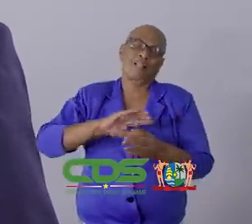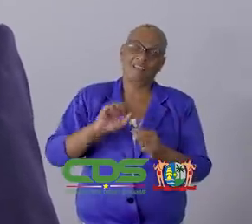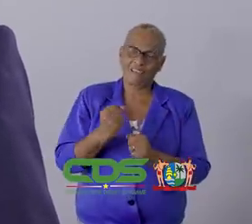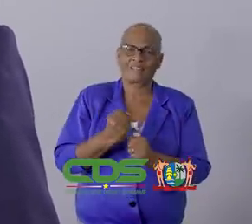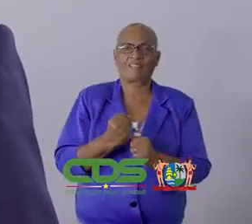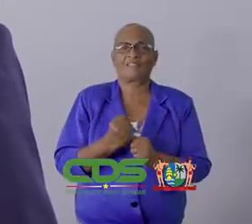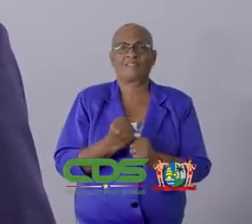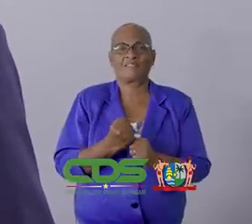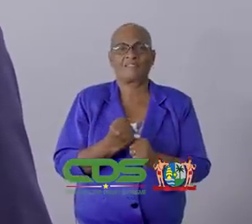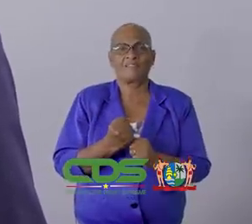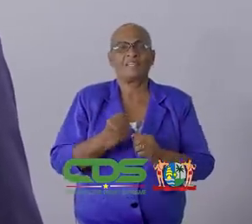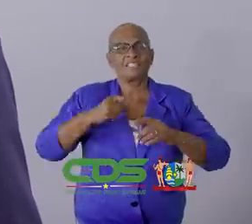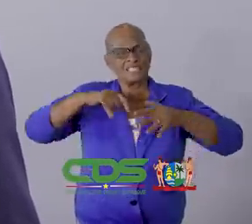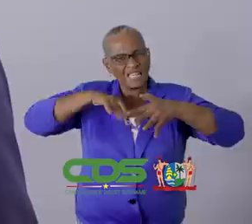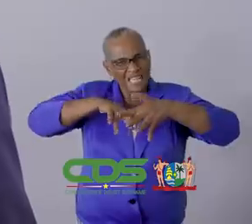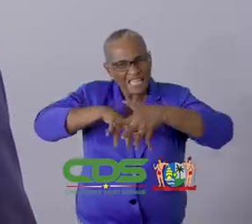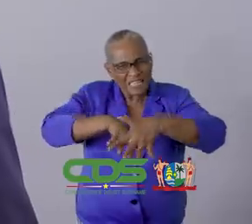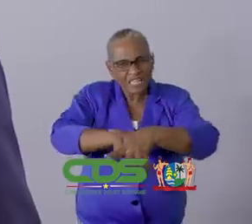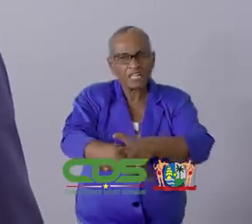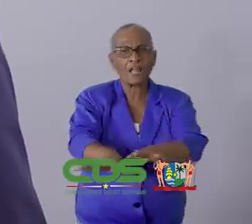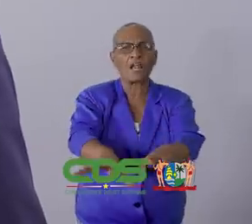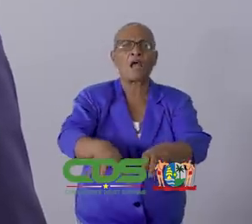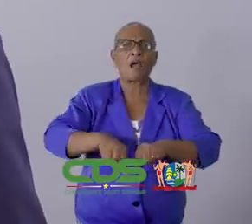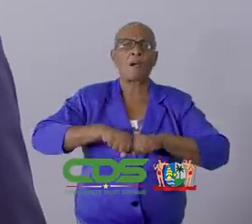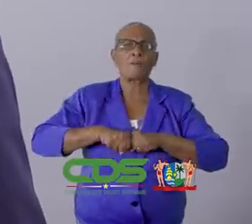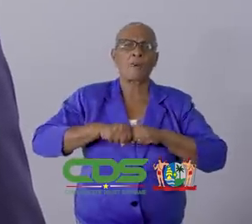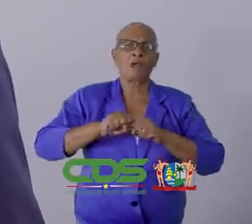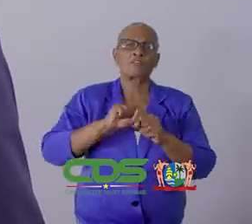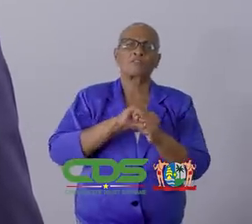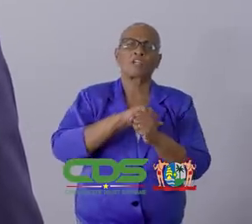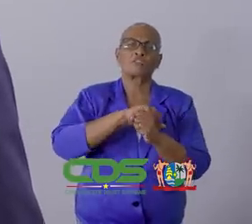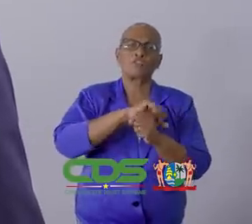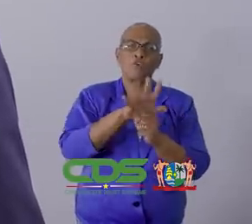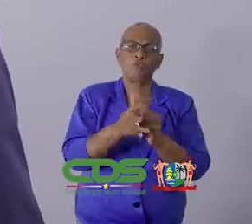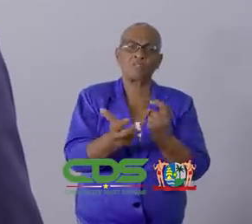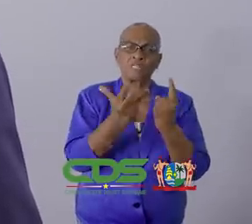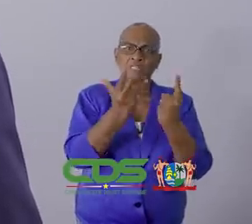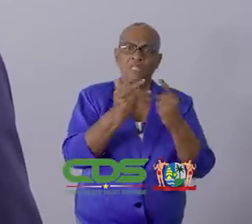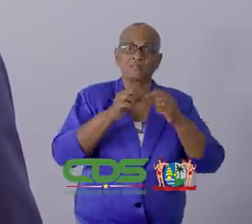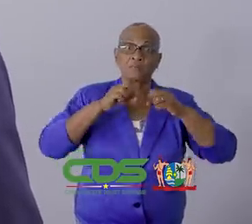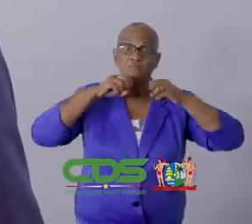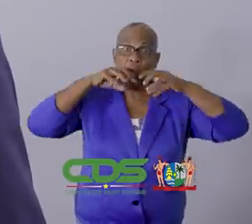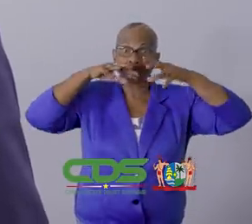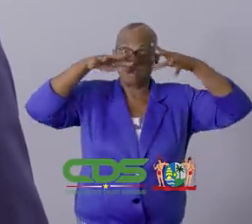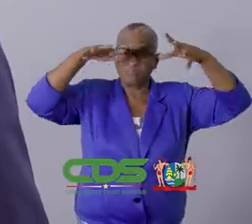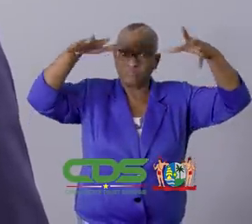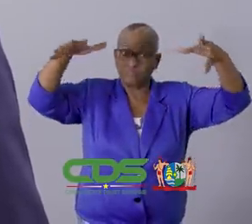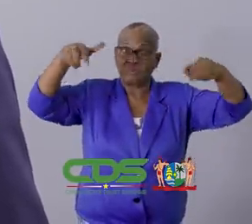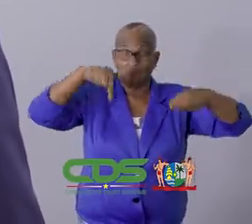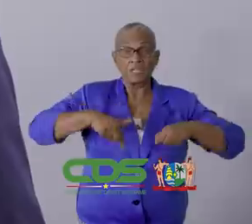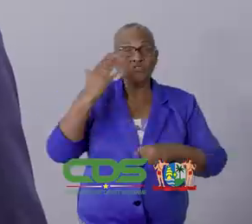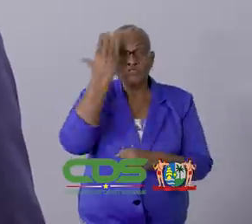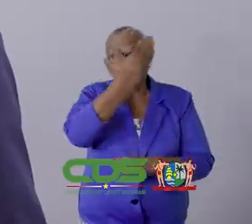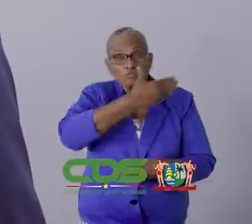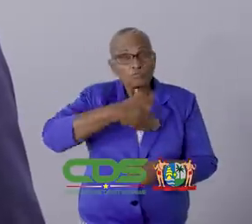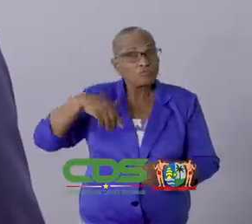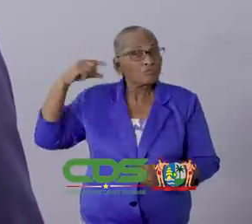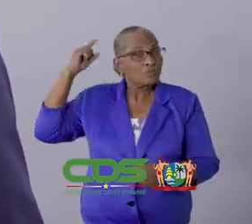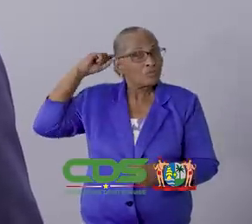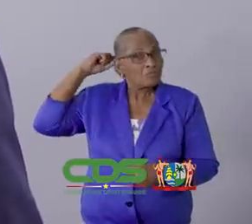nemen. De integrale aanpak van de COVID-19 pandemie in Suriname